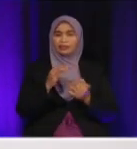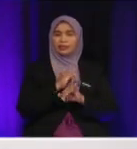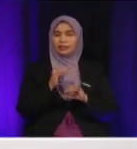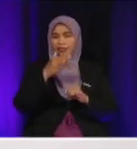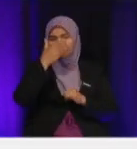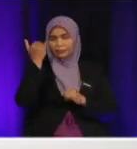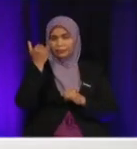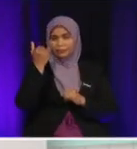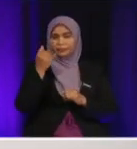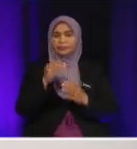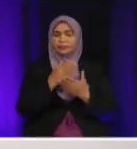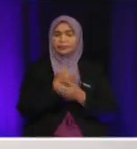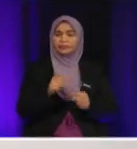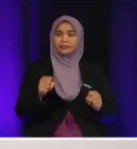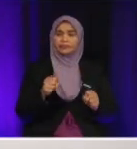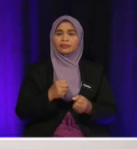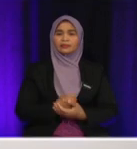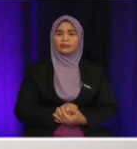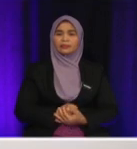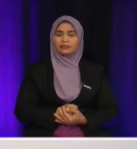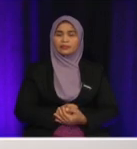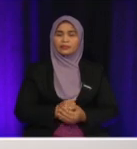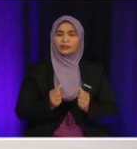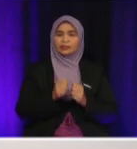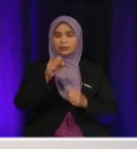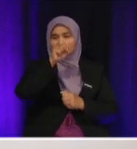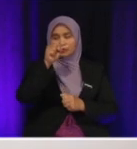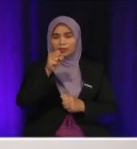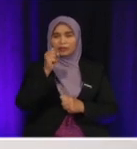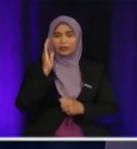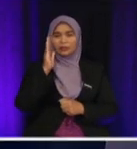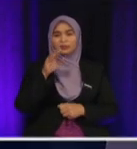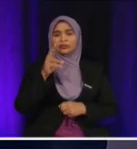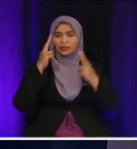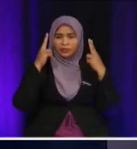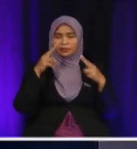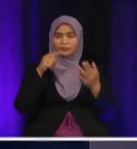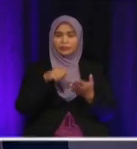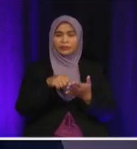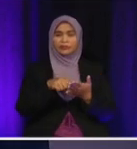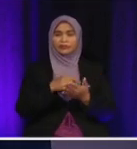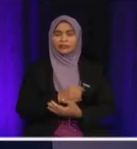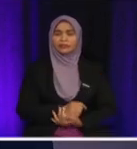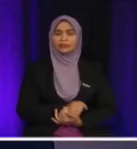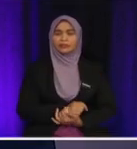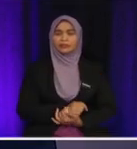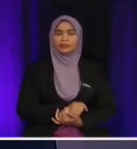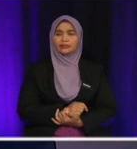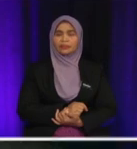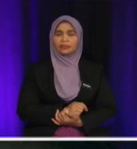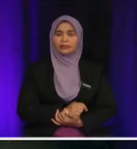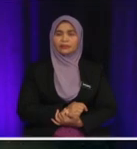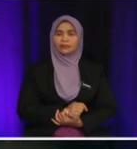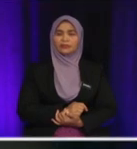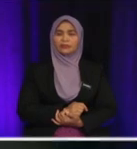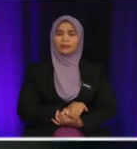juga murid-murid di luar sana. Sila bersedia dengan soalan yang akan ustaz ajukan. Okey, ready? Are you ready? Yes, ready.